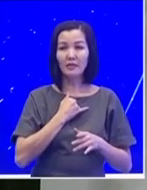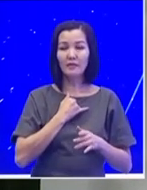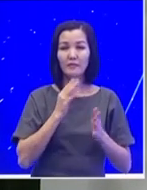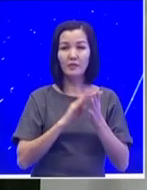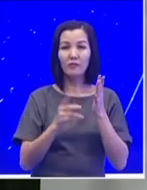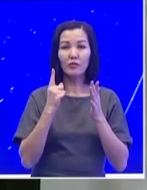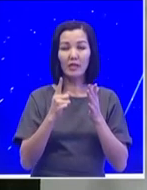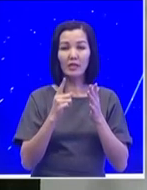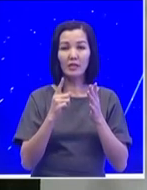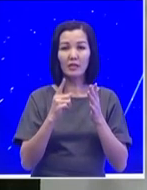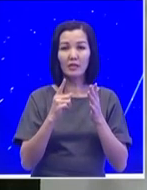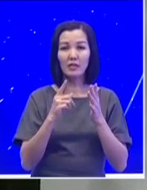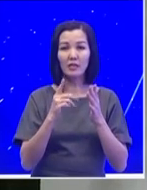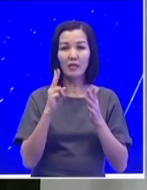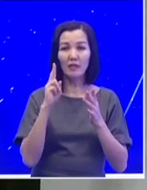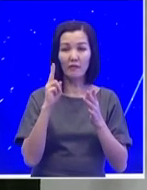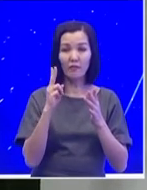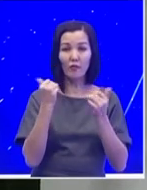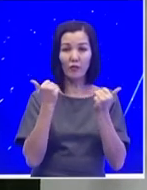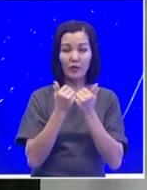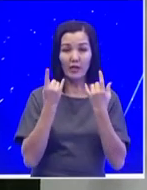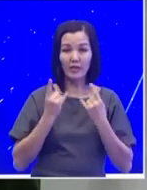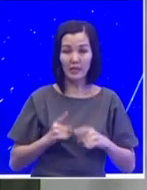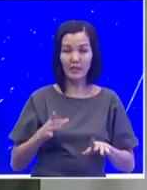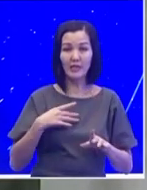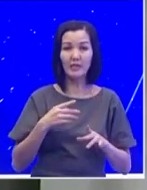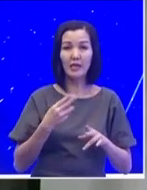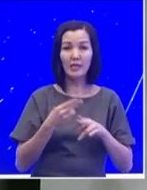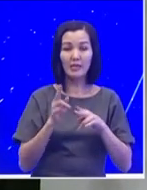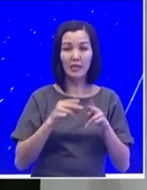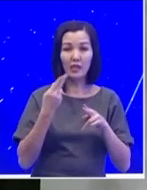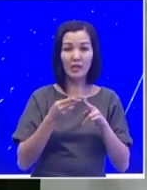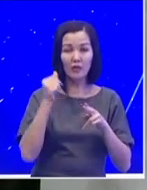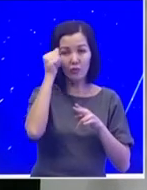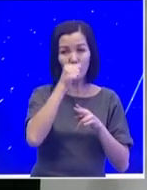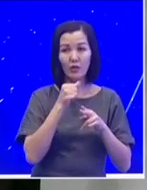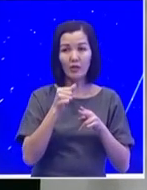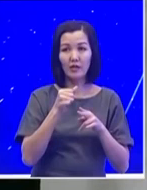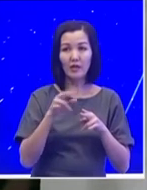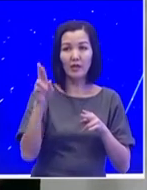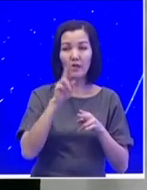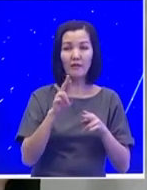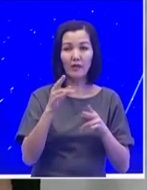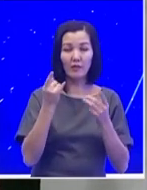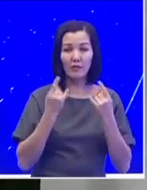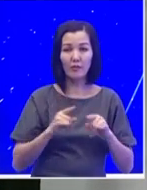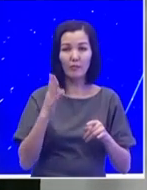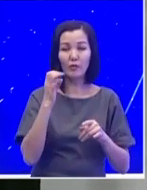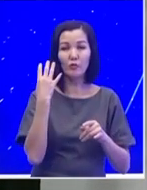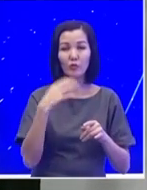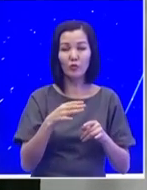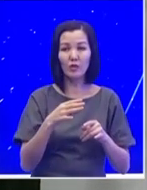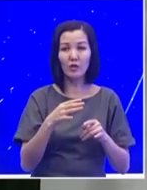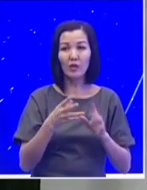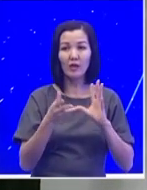91 случай составляет двойни. С начала этого года у нас за январь месяц всего родилось детей 540, из